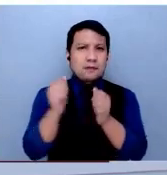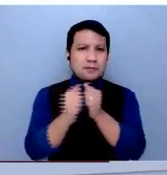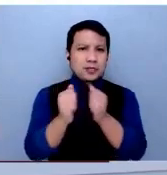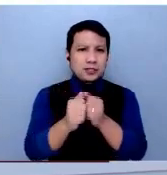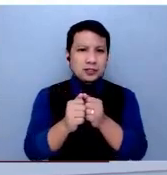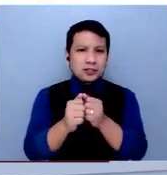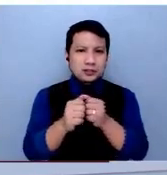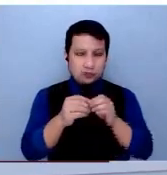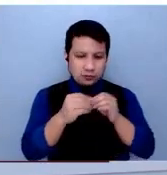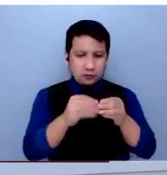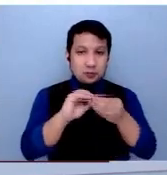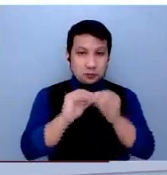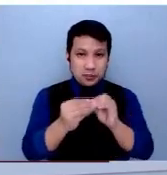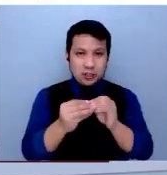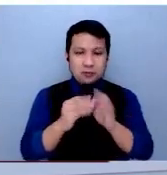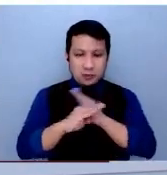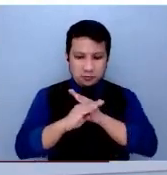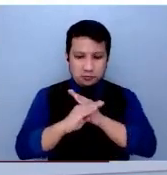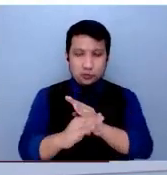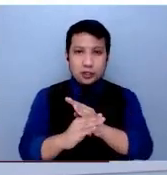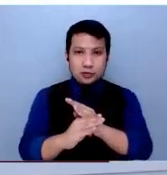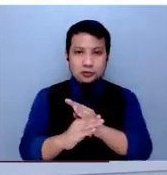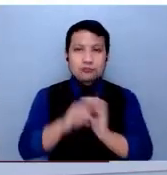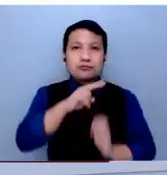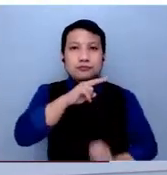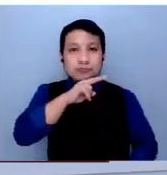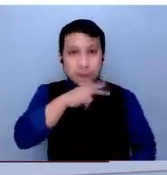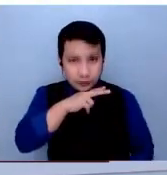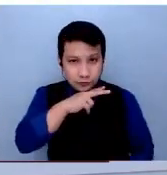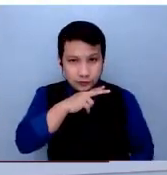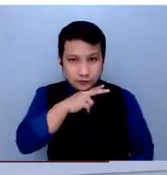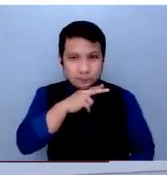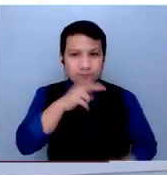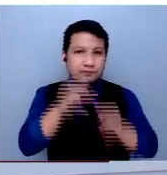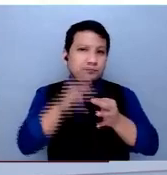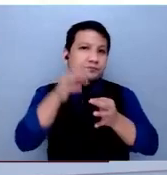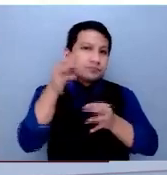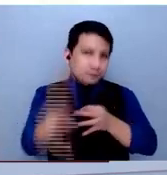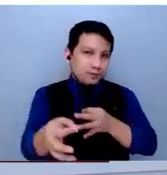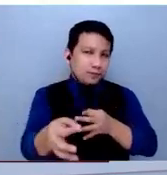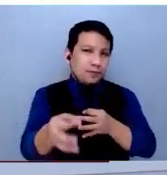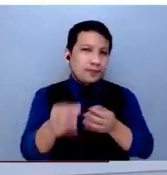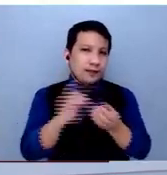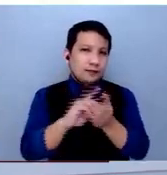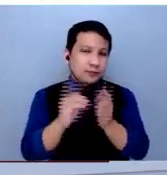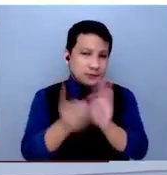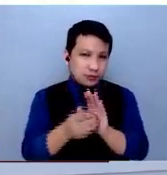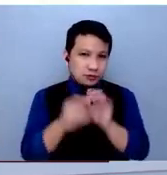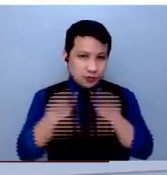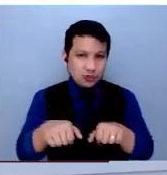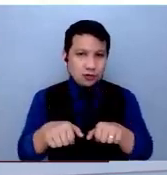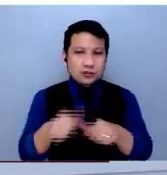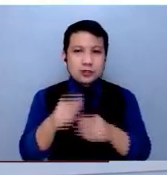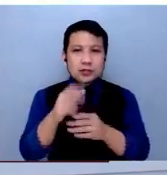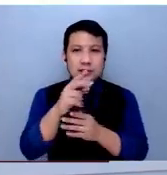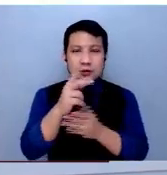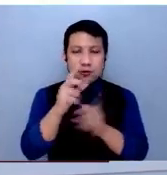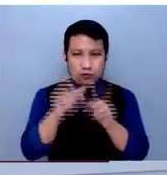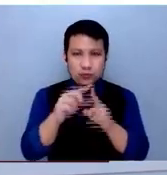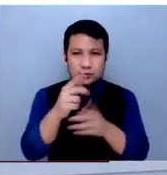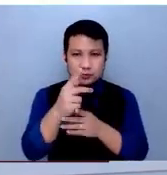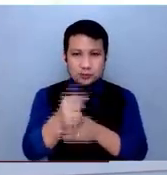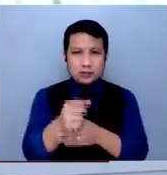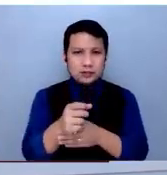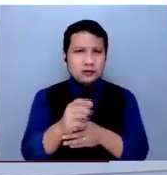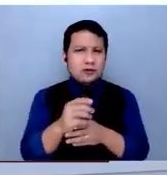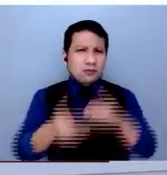na gumawa ng panlaban sa virus. Yan po ang expanded definition ng vaccine. Ayon sa Merriam-Webster, tumaas ang pag-search para